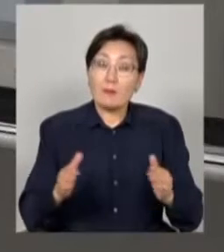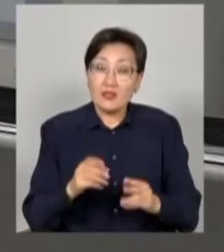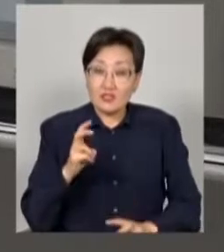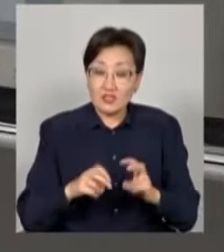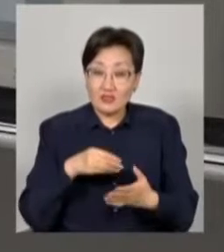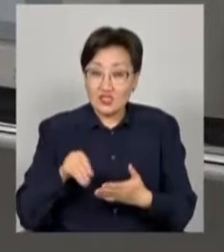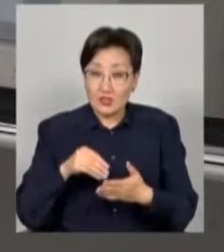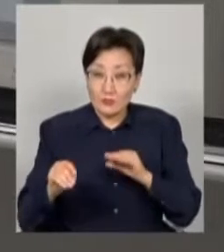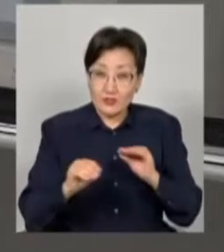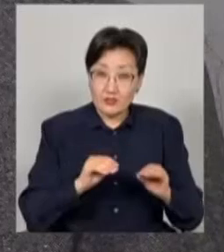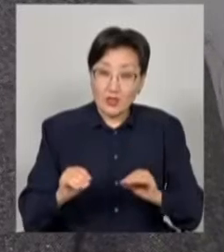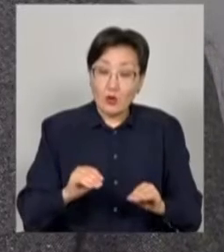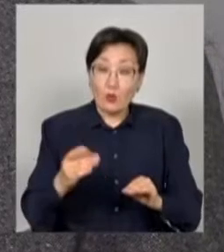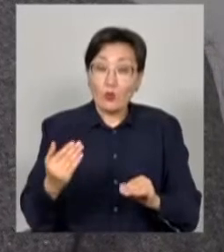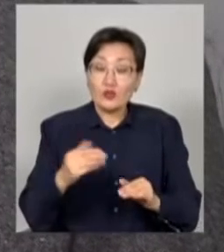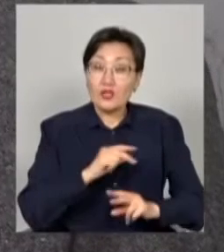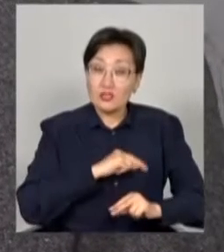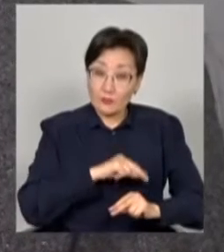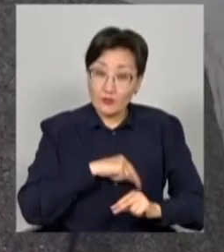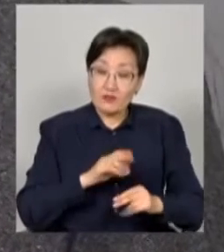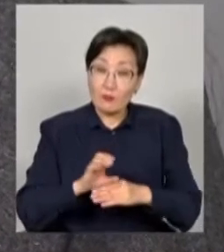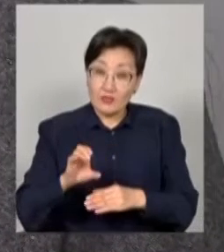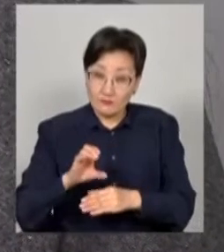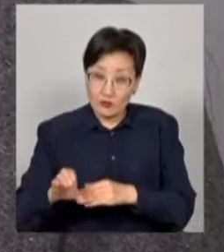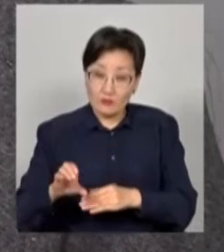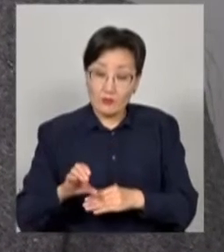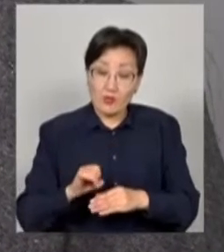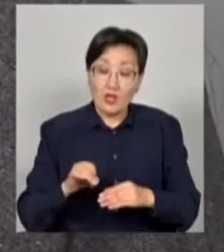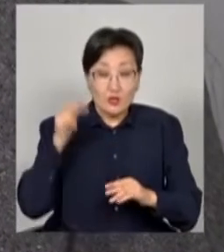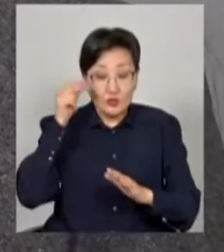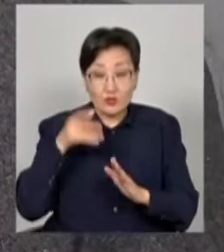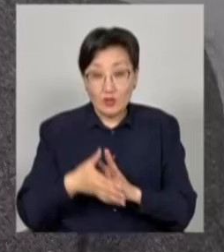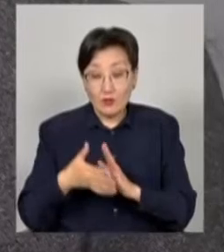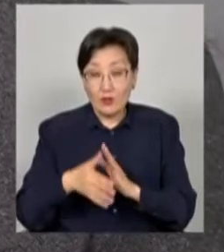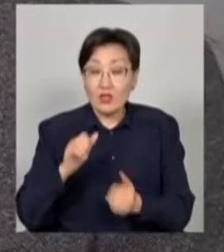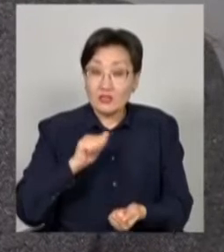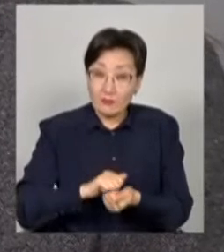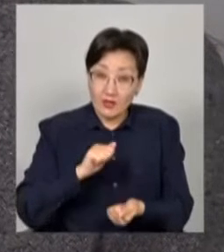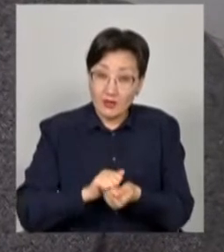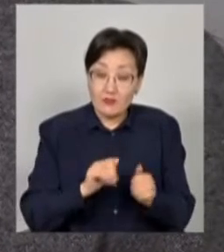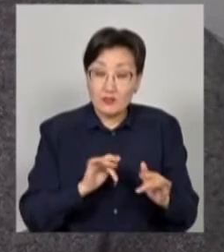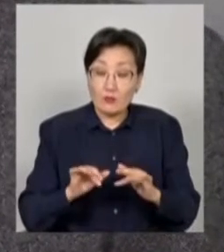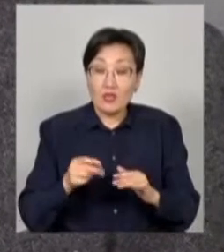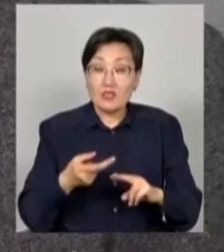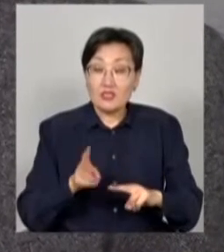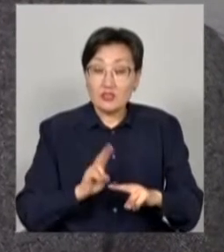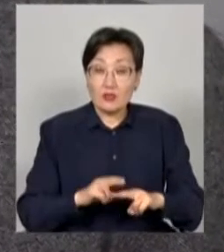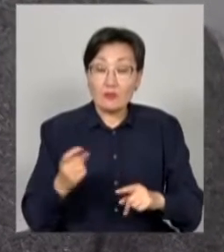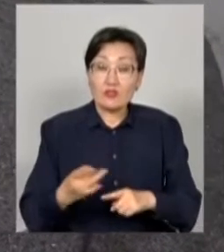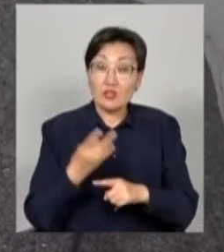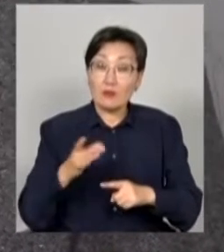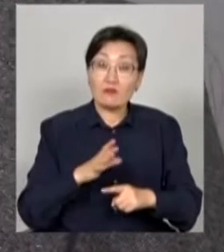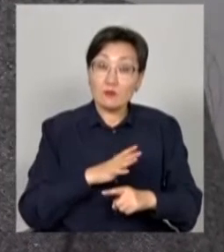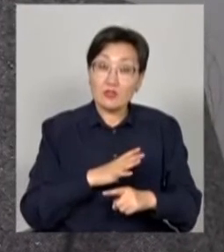Закупали оборудование, он занимался производством, изучал типографское дело. Тогда это как впервые